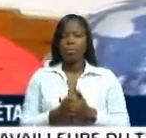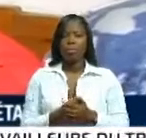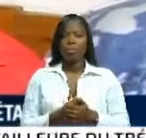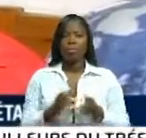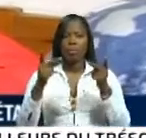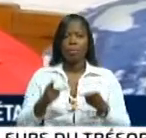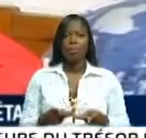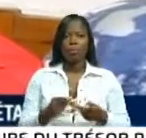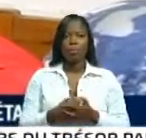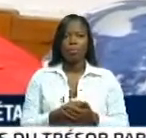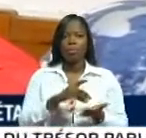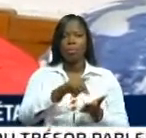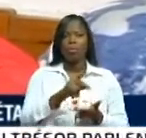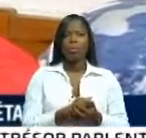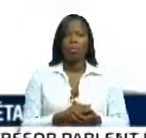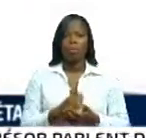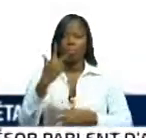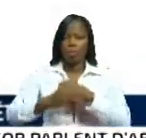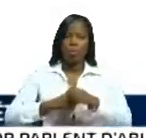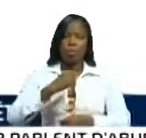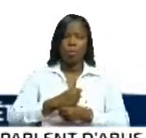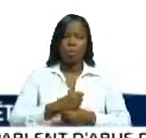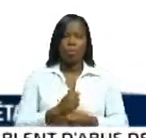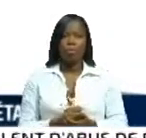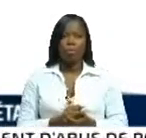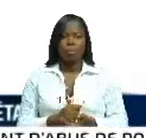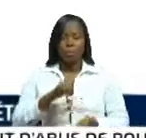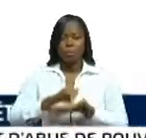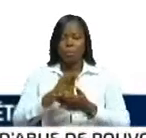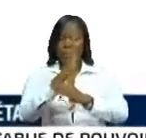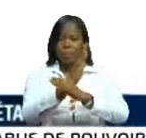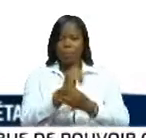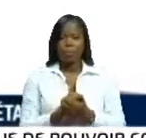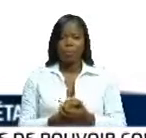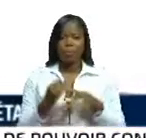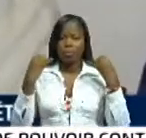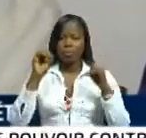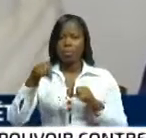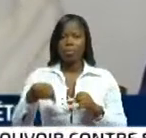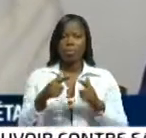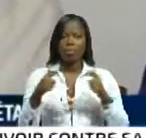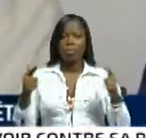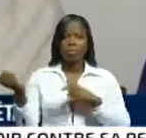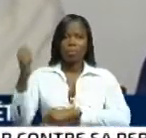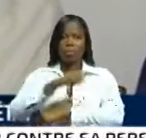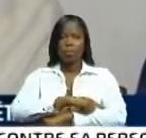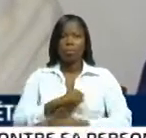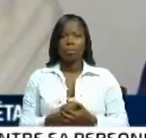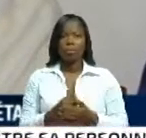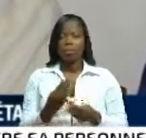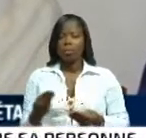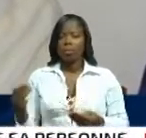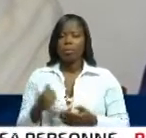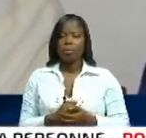depuis bientôt presque trois ans ce blocage révélé au grand jour les méthodes cavalières